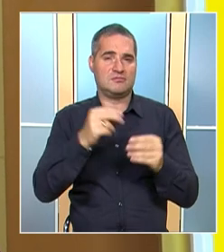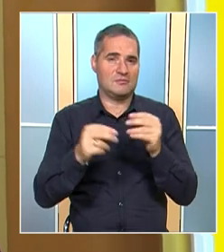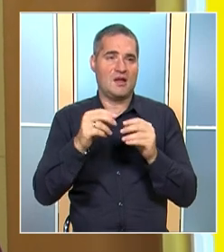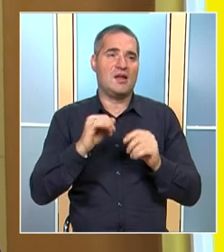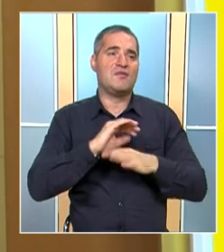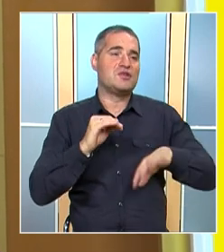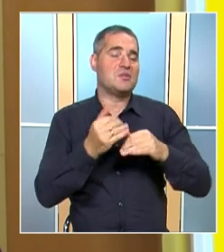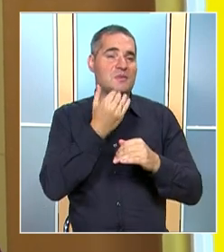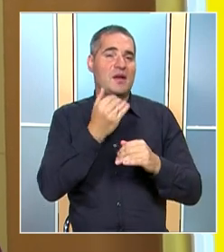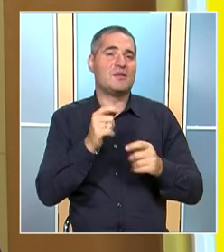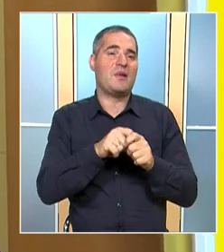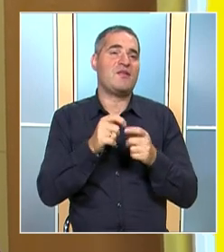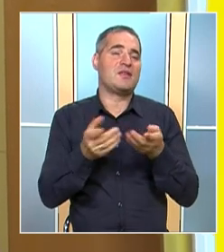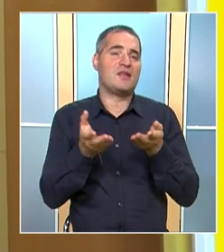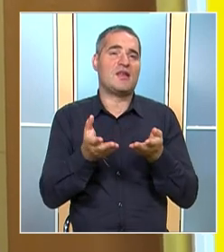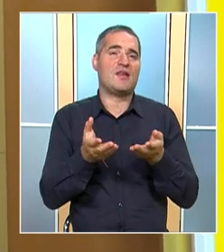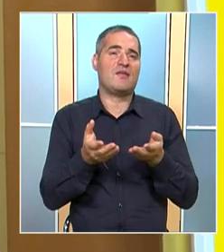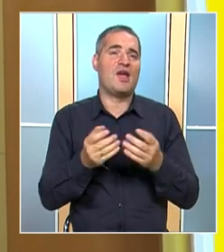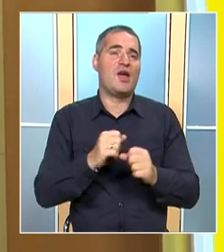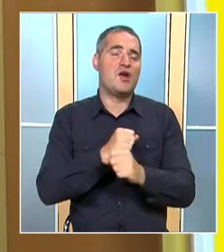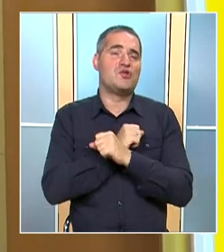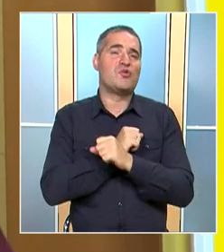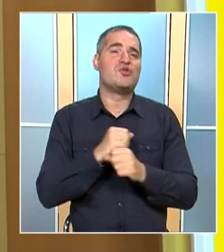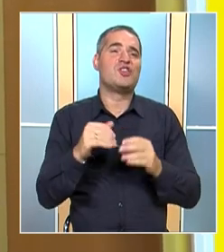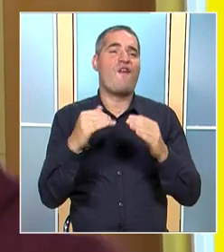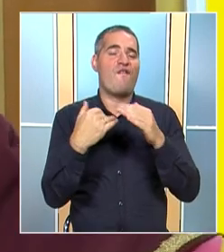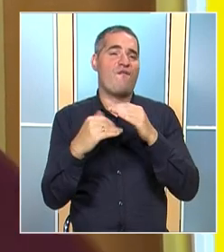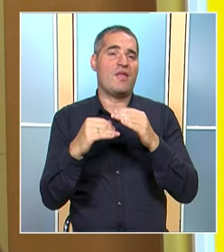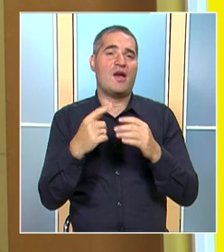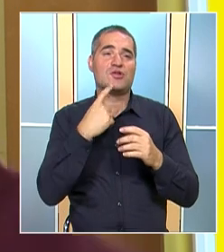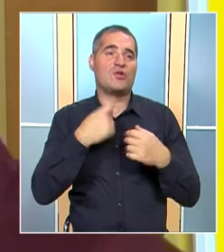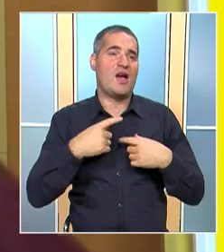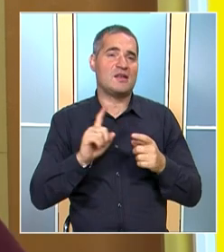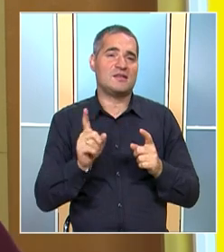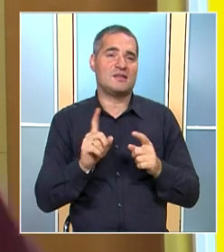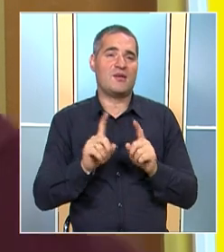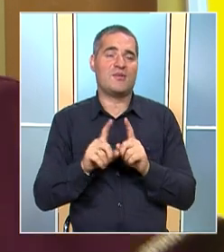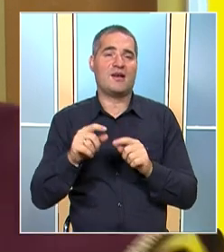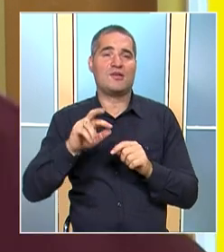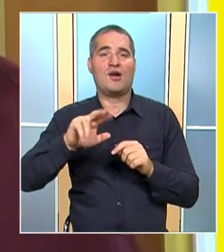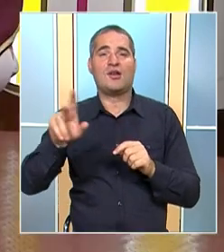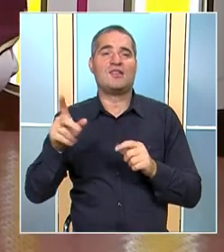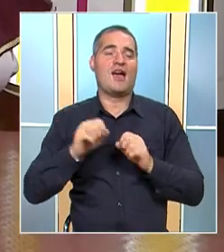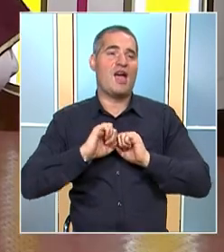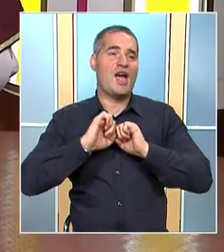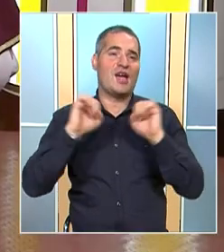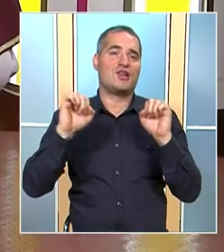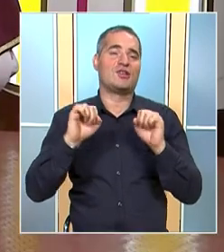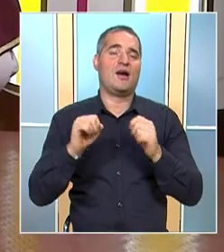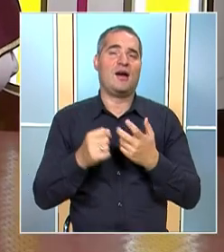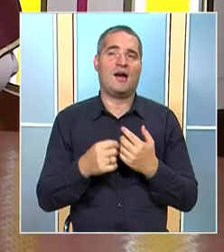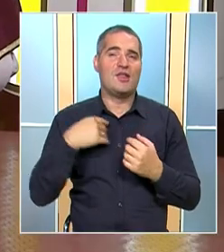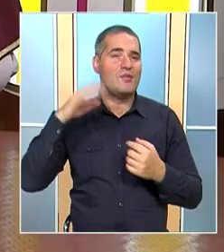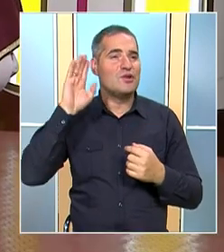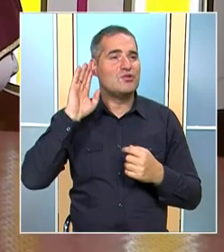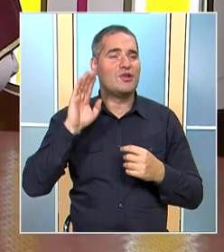се смеят, че правят такива по-скучни видеа, защото аз не съм като Анги Студио да крещя и да ме